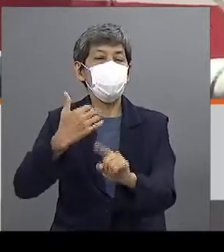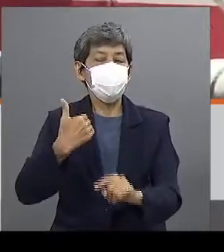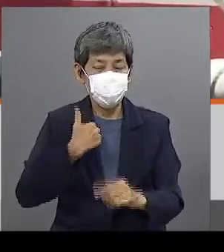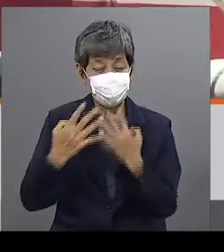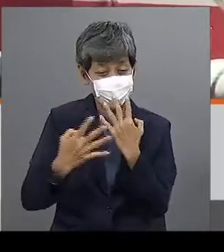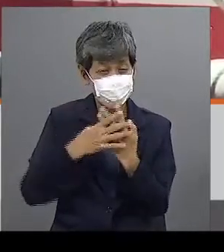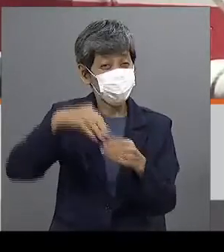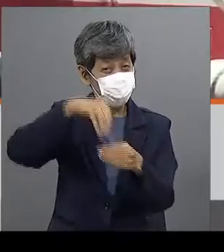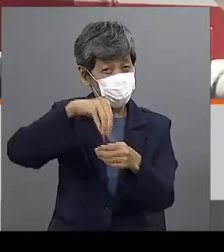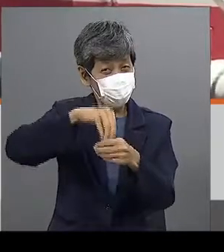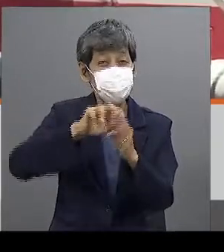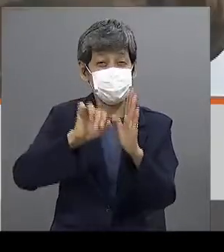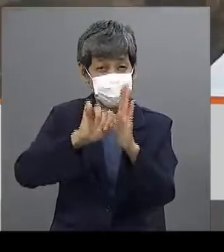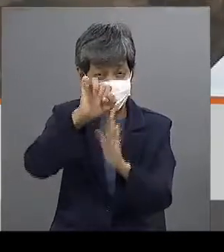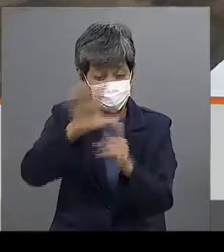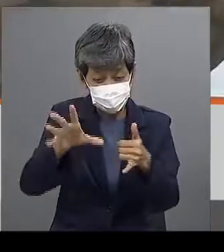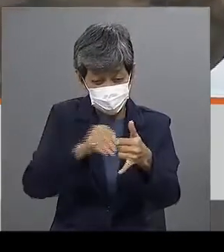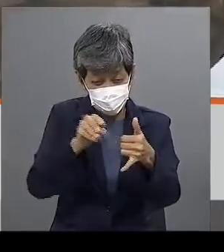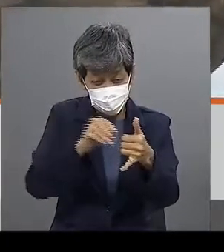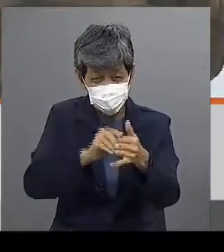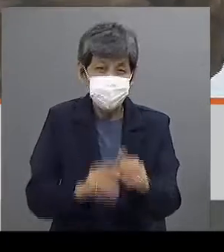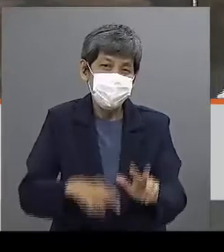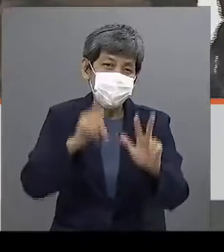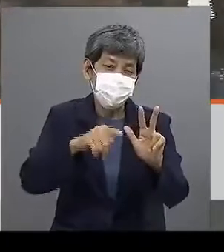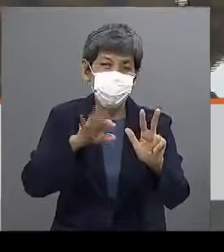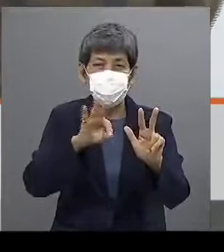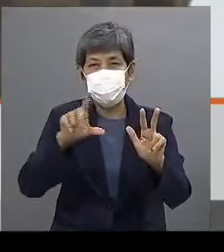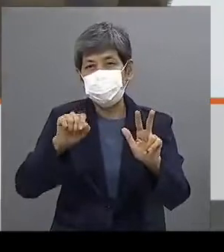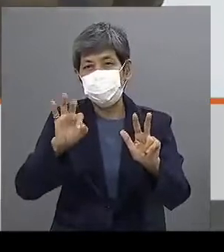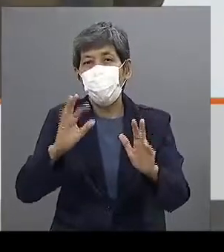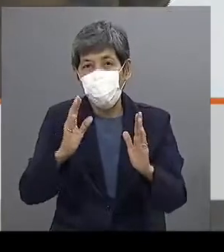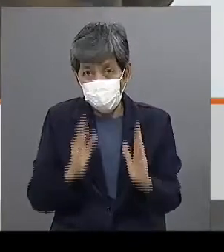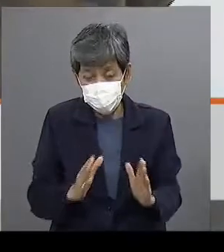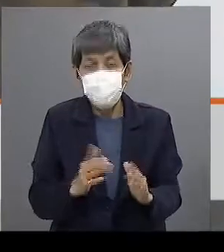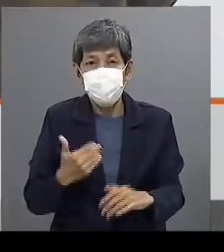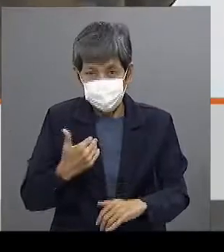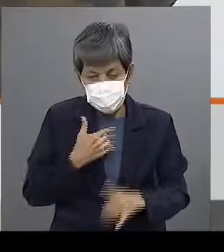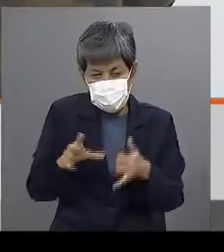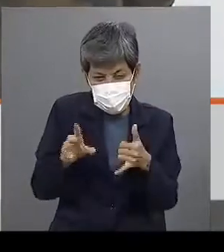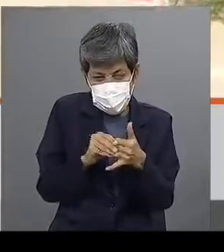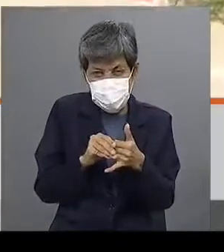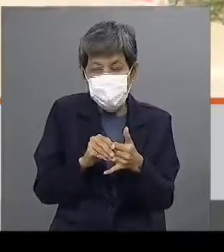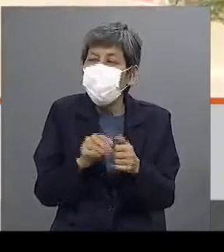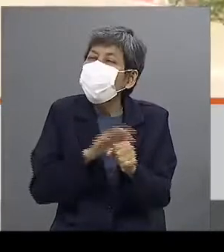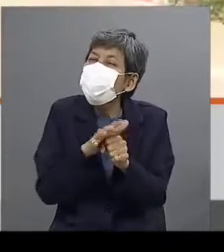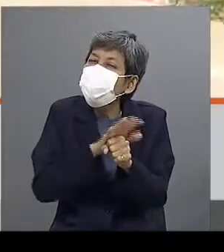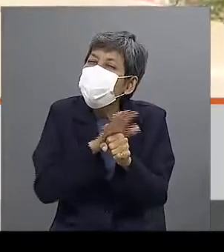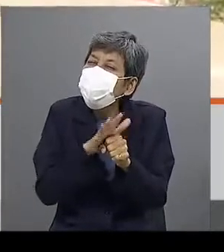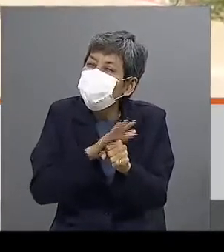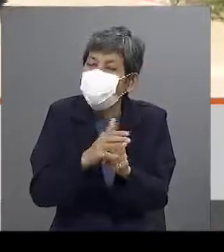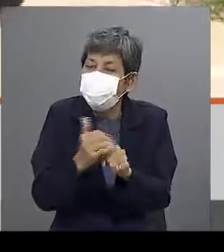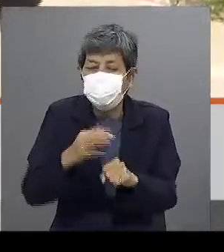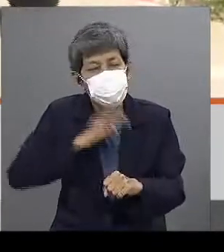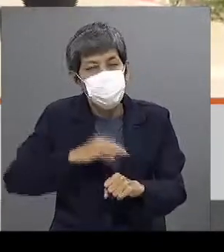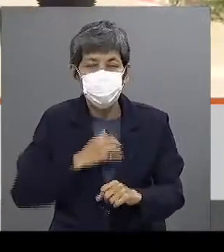กลางเชียงใหม่ติดเชื้อ3929คนในจำนวนนี้มีผู้ติดเชื้อที่มีอาการน้อยหรือไม่มีอาการประมาณ 1,000คน